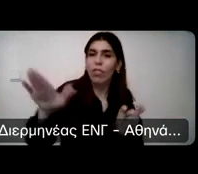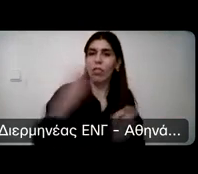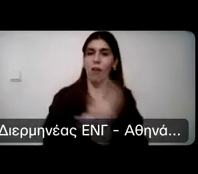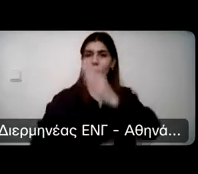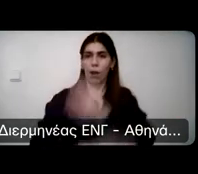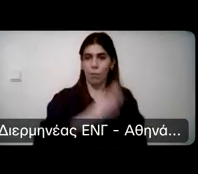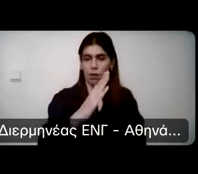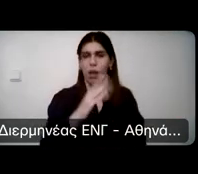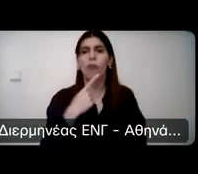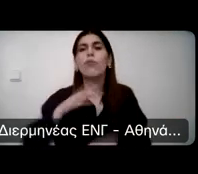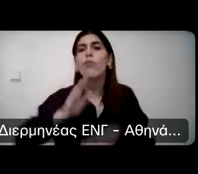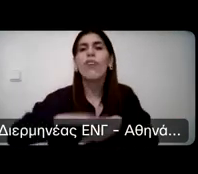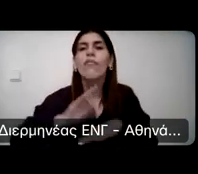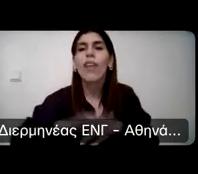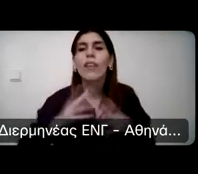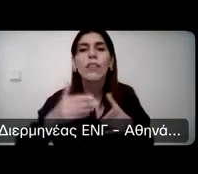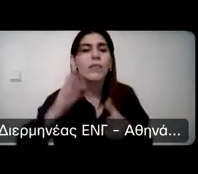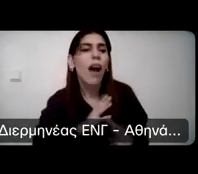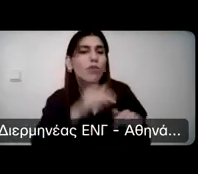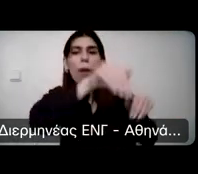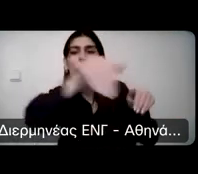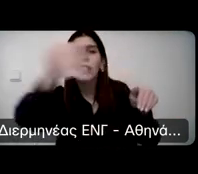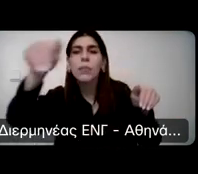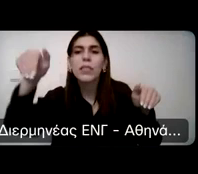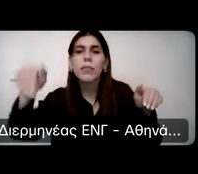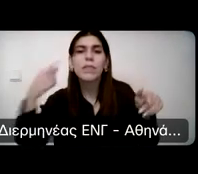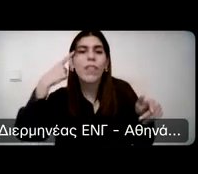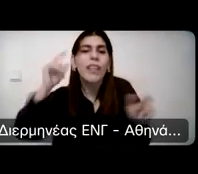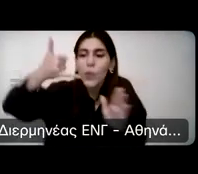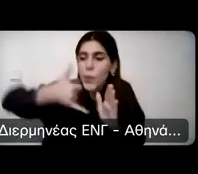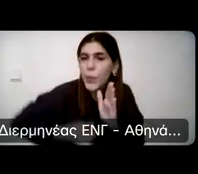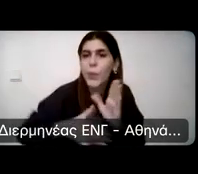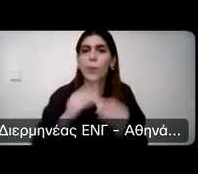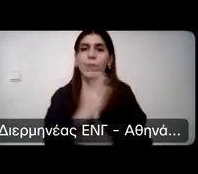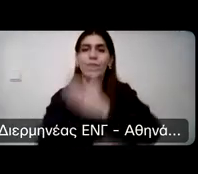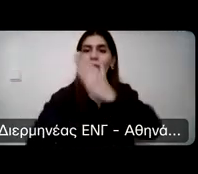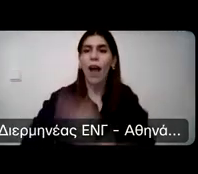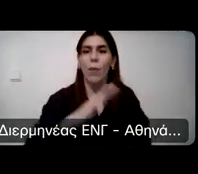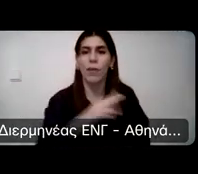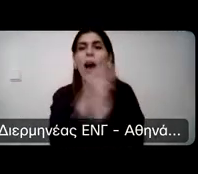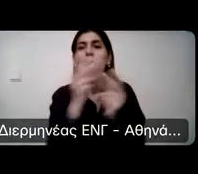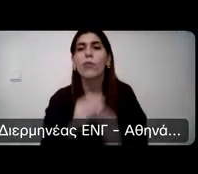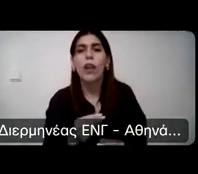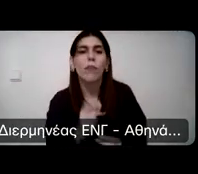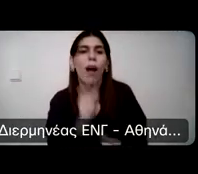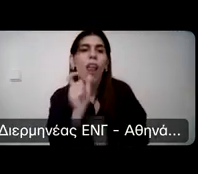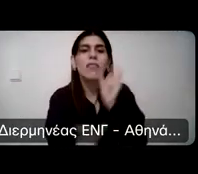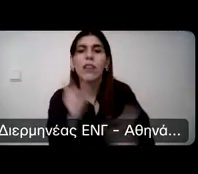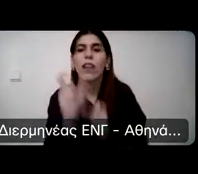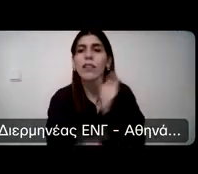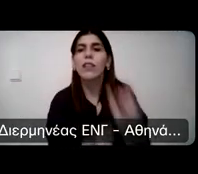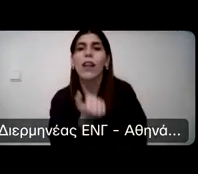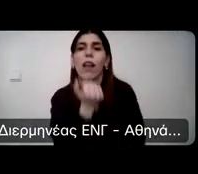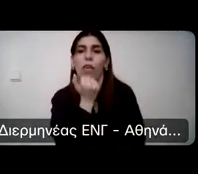για ισότιμη και δημοκρατική αναφορά σε όλους τους ανθρώπους. Σχολιάζονται οι τρεις όροι μισαναπηρισμός από